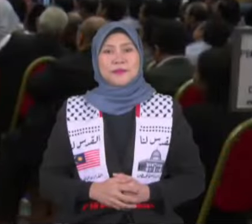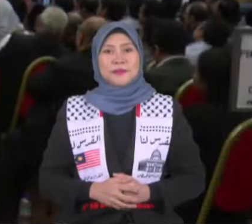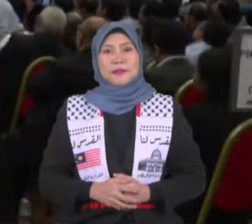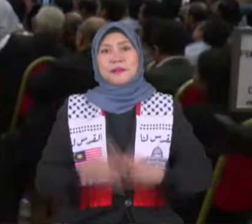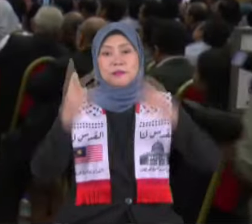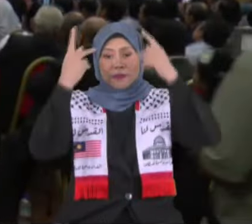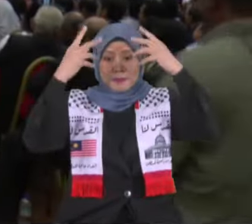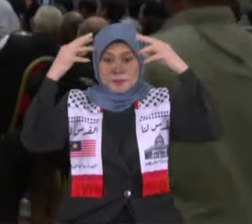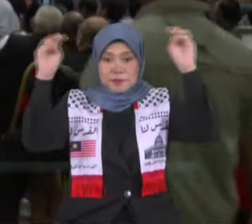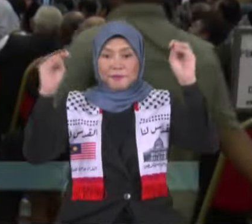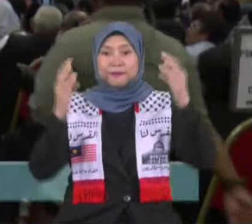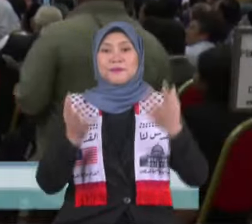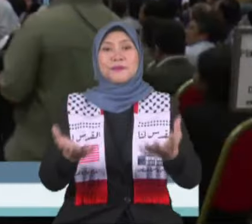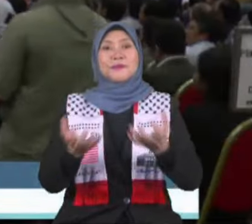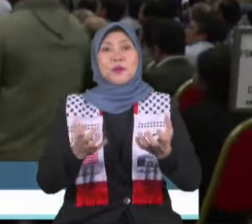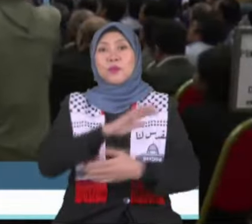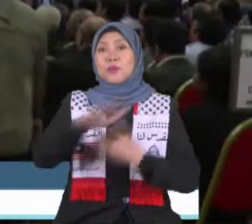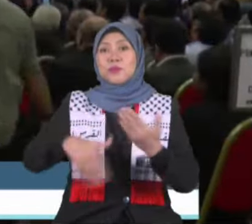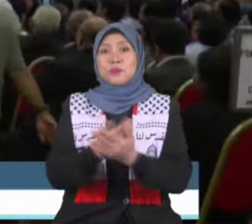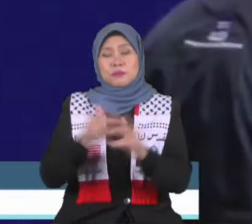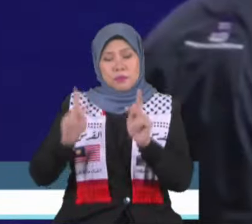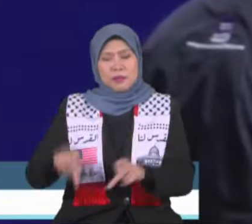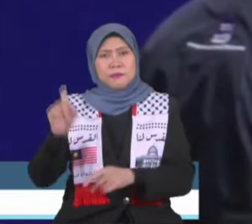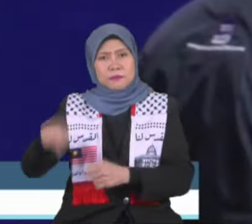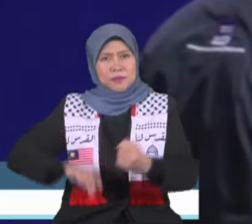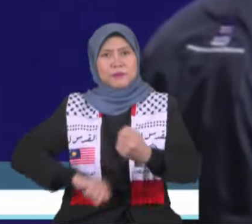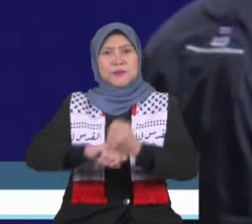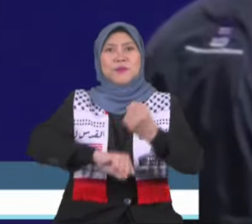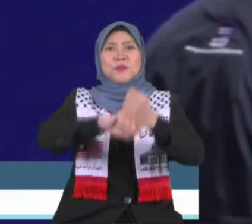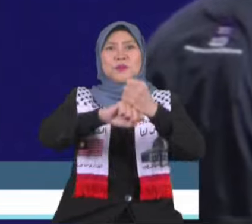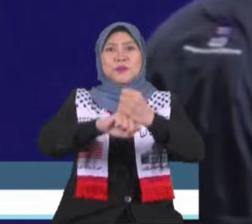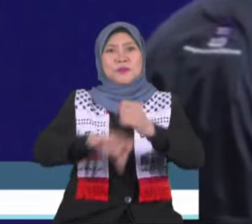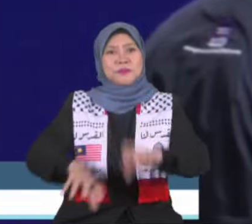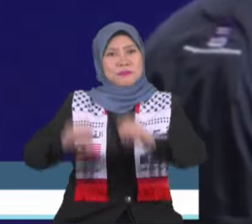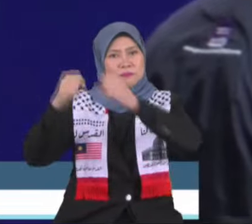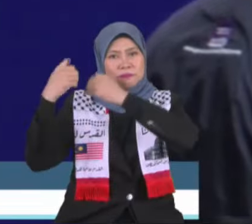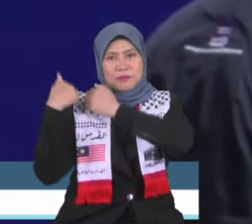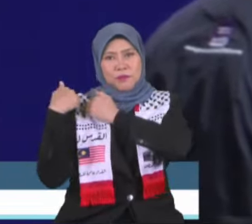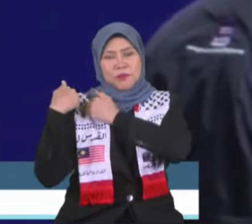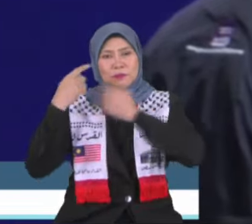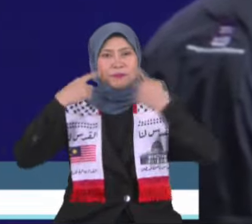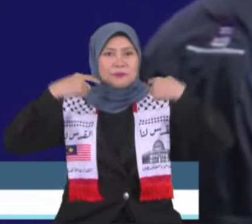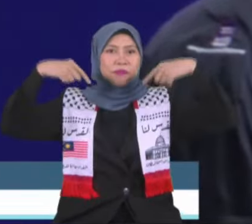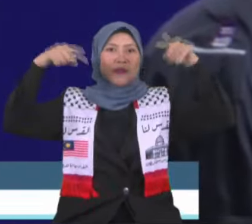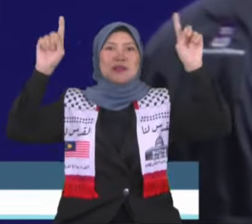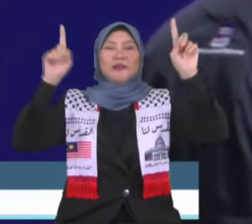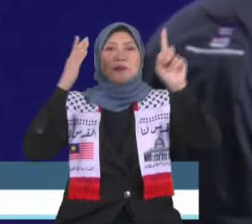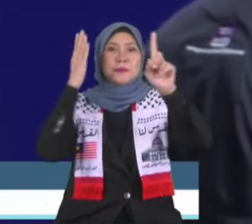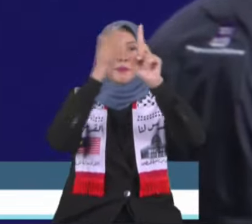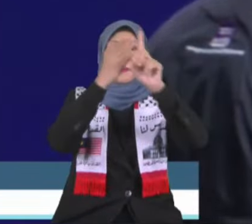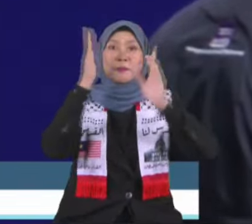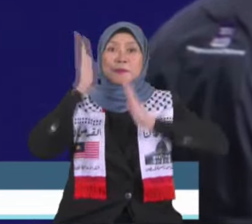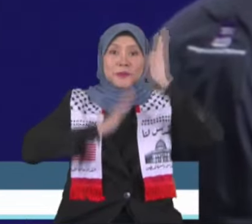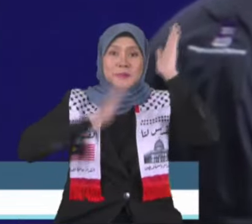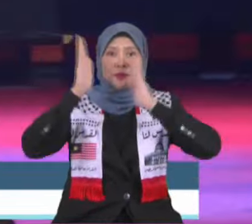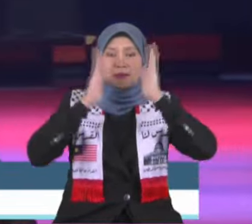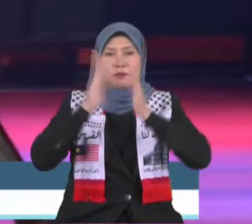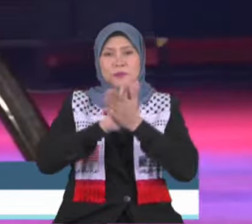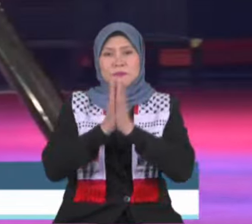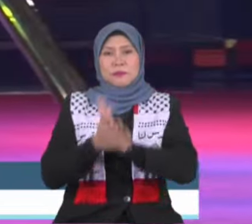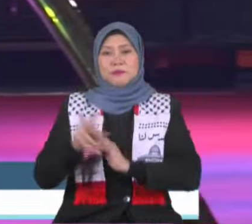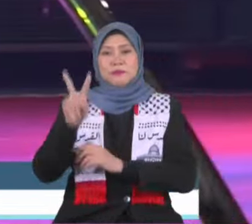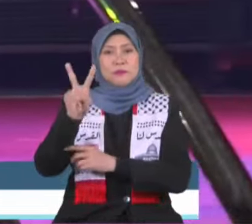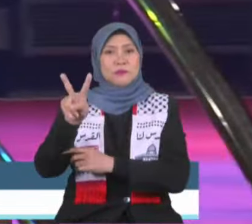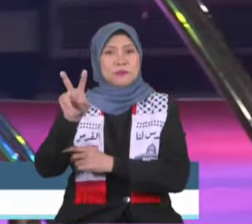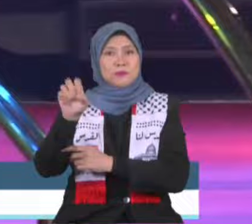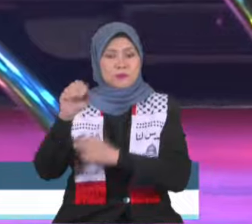Dalam pada itu, Perdana Menteri mahu semua pihak menyokong dan memainkan peranan menjayakan aspirasi Malaysia untuk